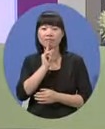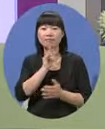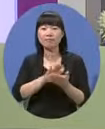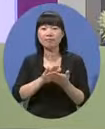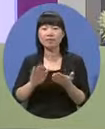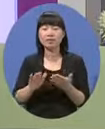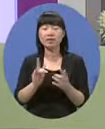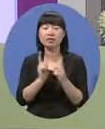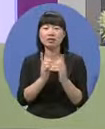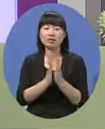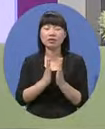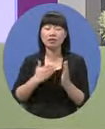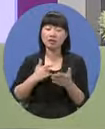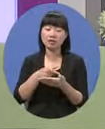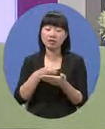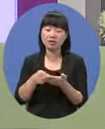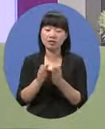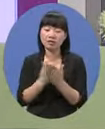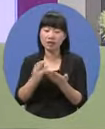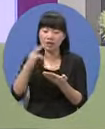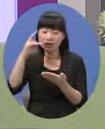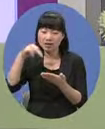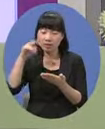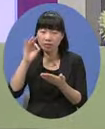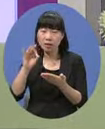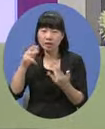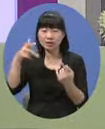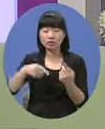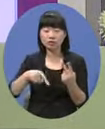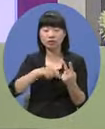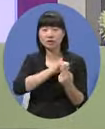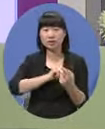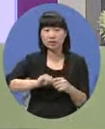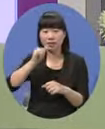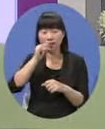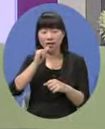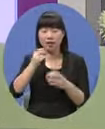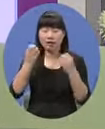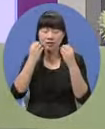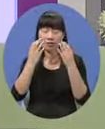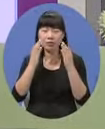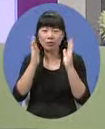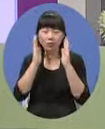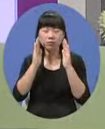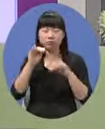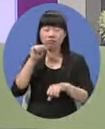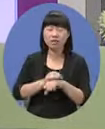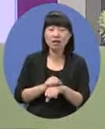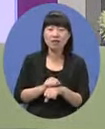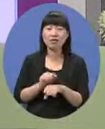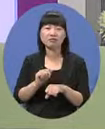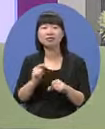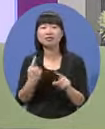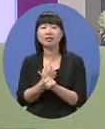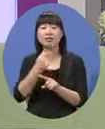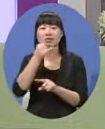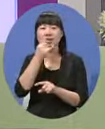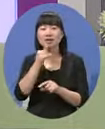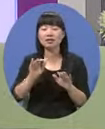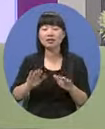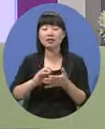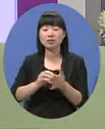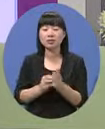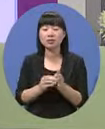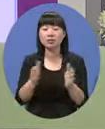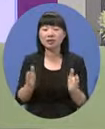그래서 실제로 뭐 제가 썼던 책에도 2주만 참으면은 공신으로 새로 태어날 수 있다 이런 얘기를 하거든요. 그래서 이 정도 기간이